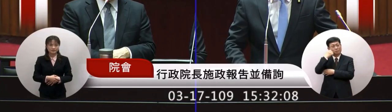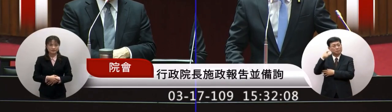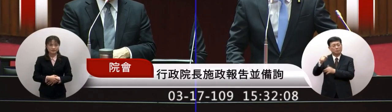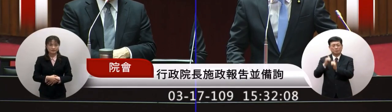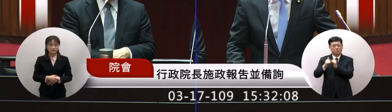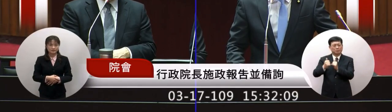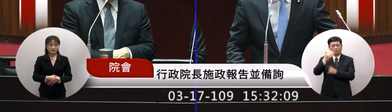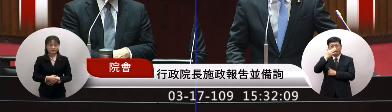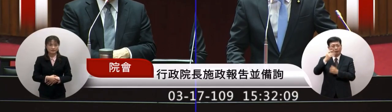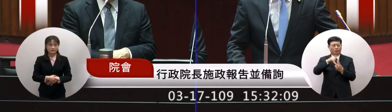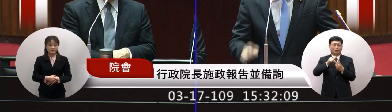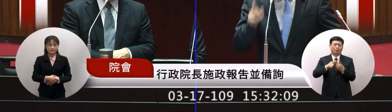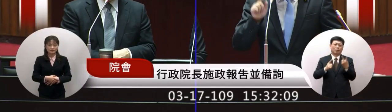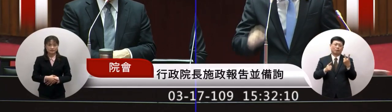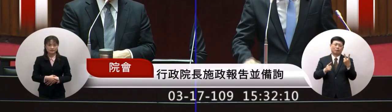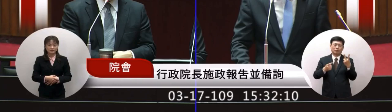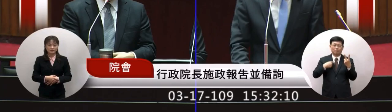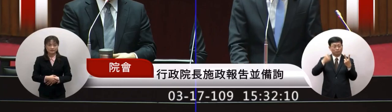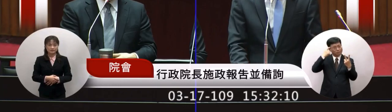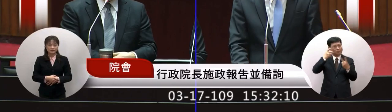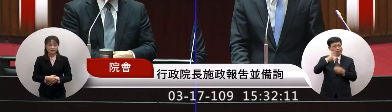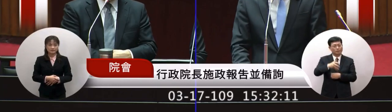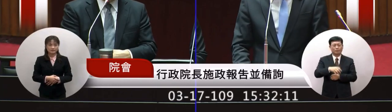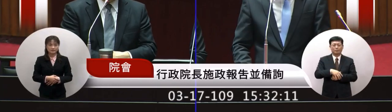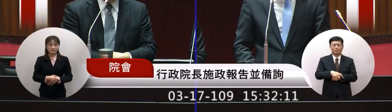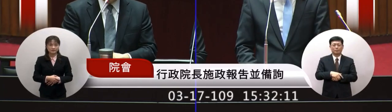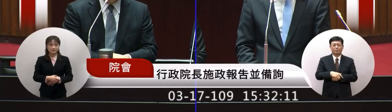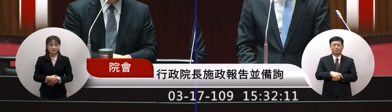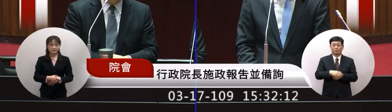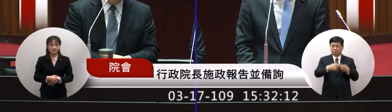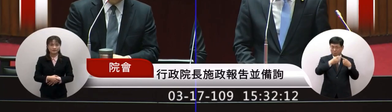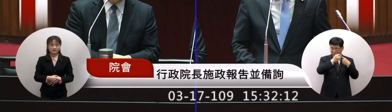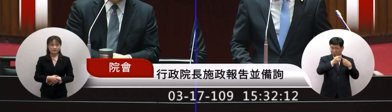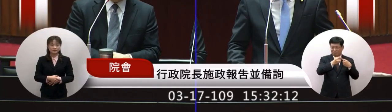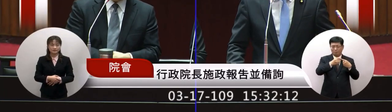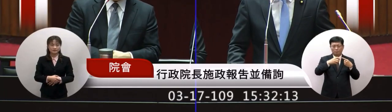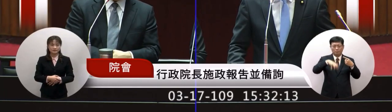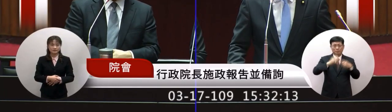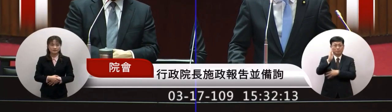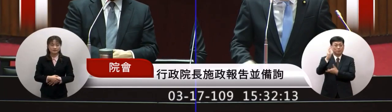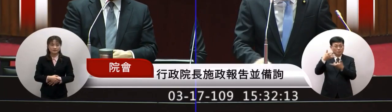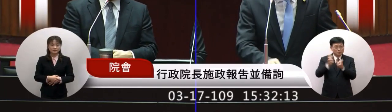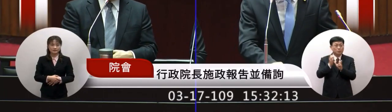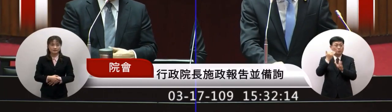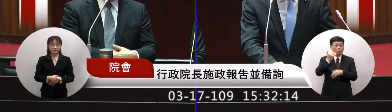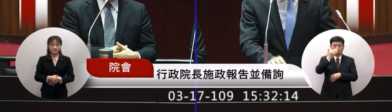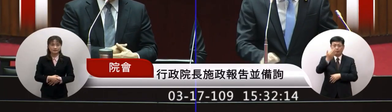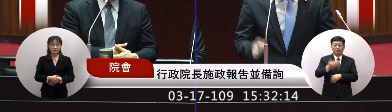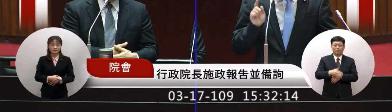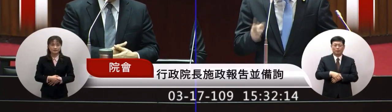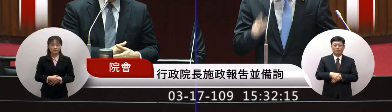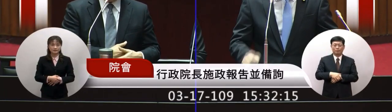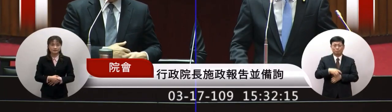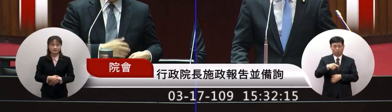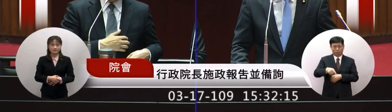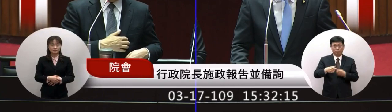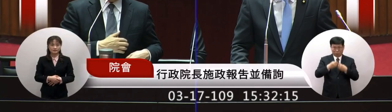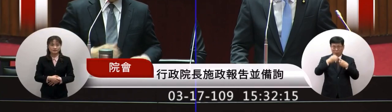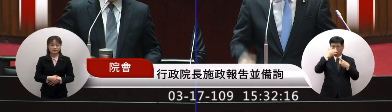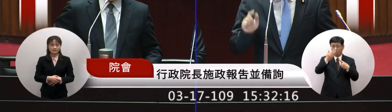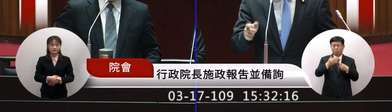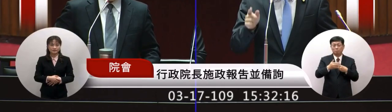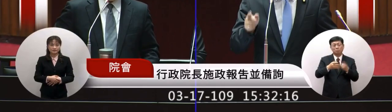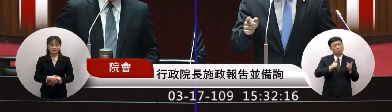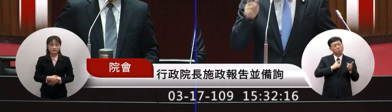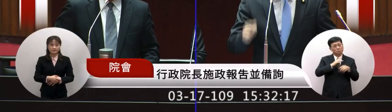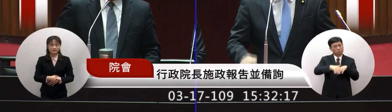民众赢，吼，啊，我即卖甲你请教，头一个结果。赖进波若赢，这头一届赢，